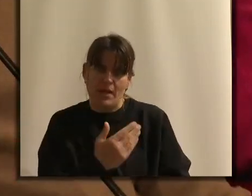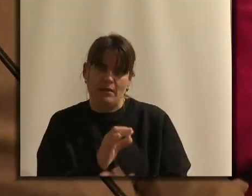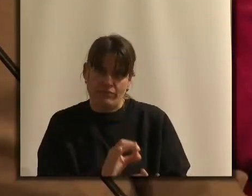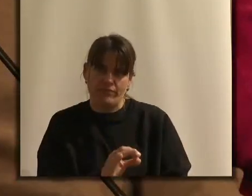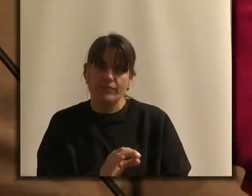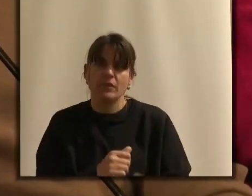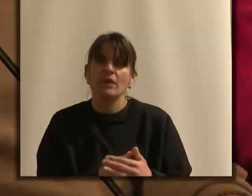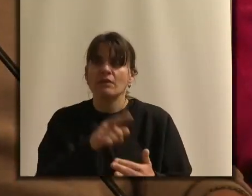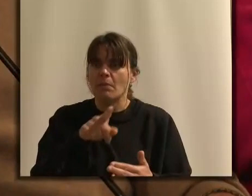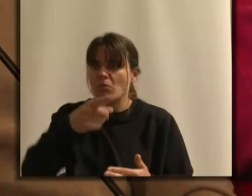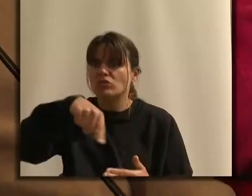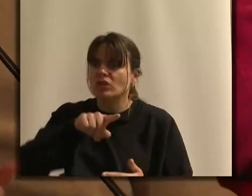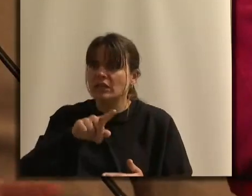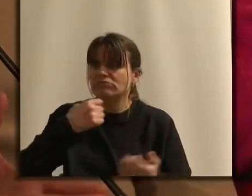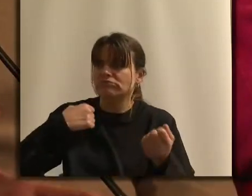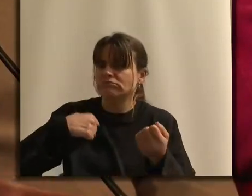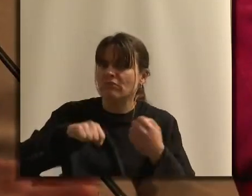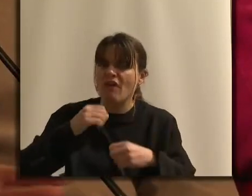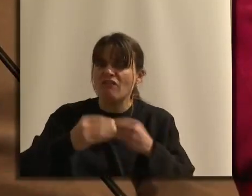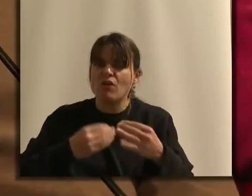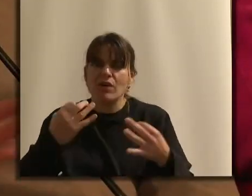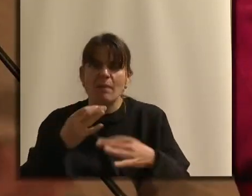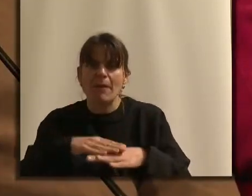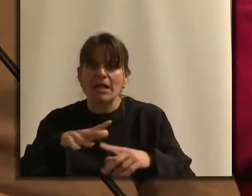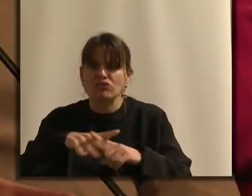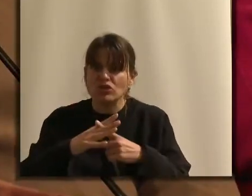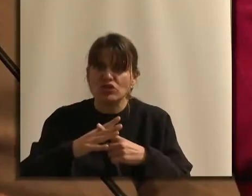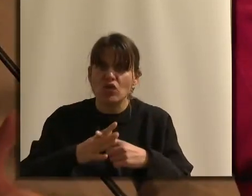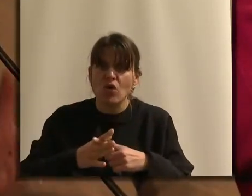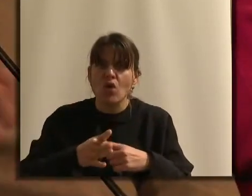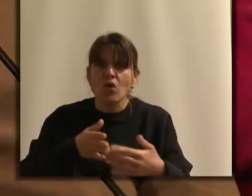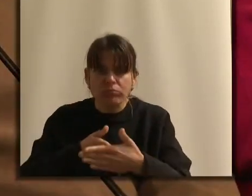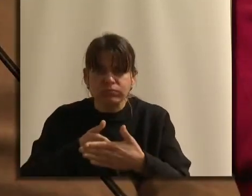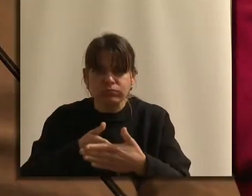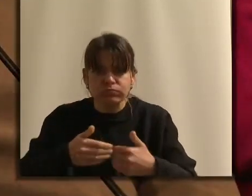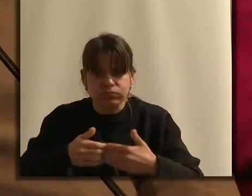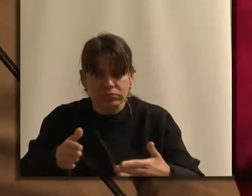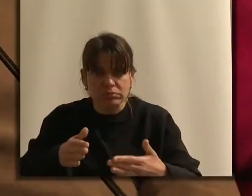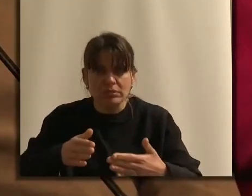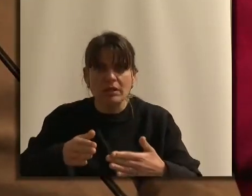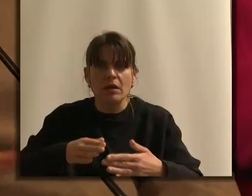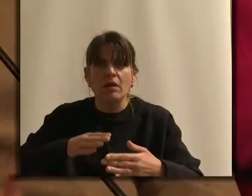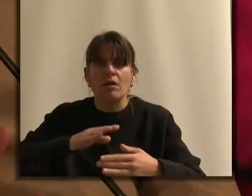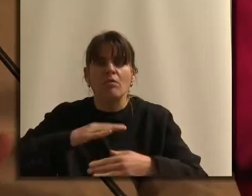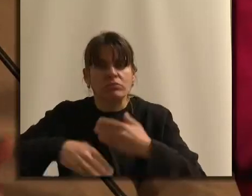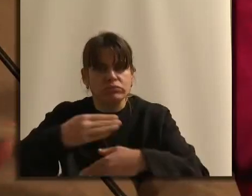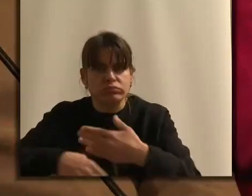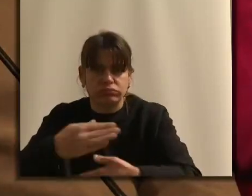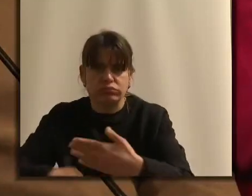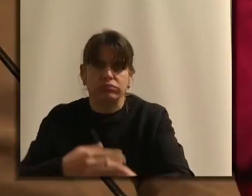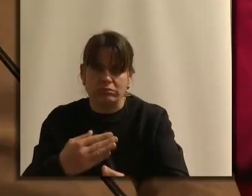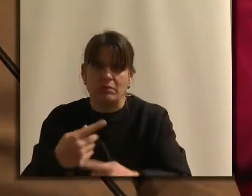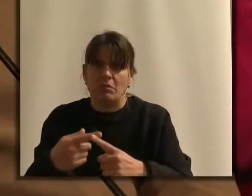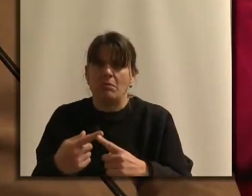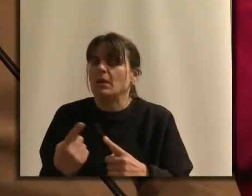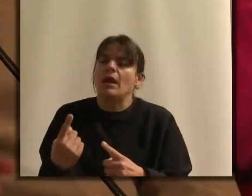accions pensen fer per veure, per desencallar-ho, perquè si aprovem projectes però llavors a l'hora d'executar no garantim aquesta execució,